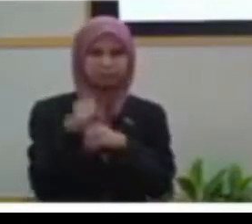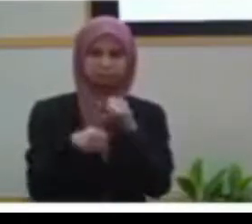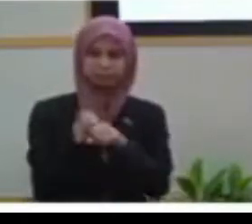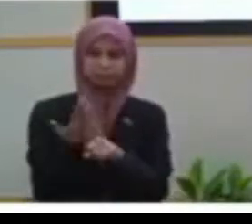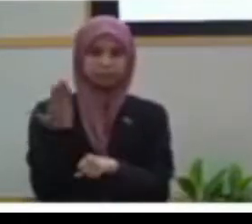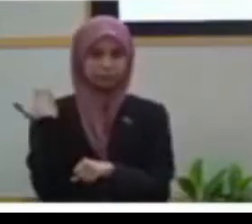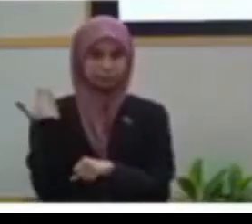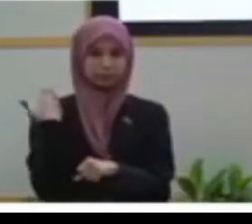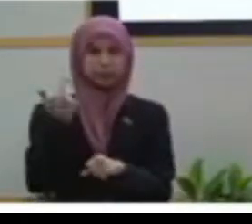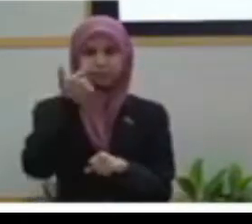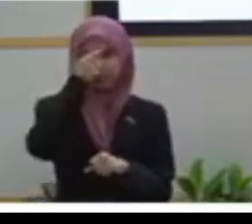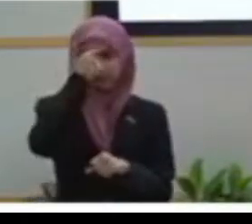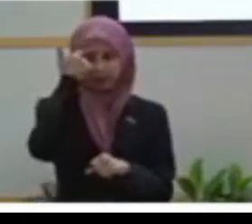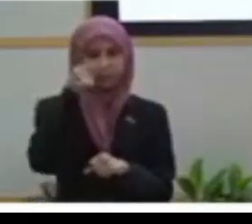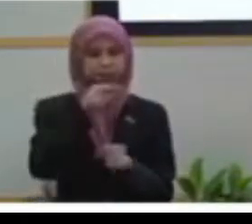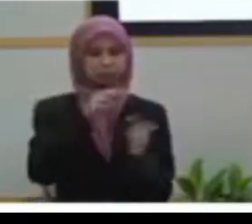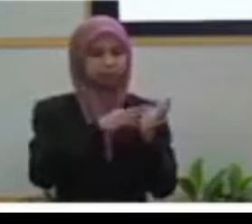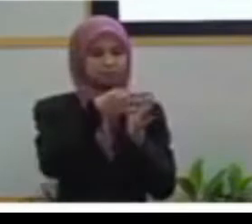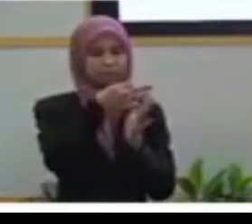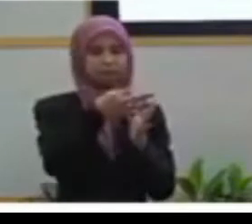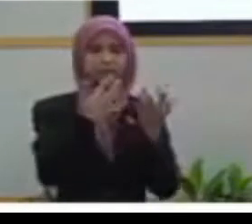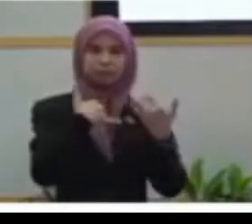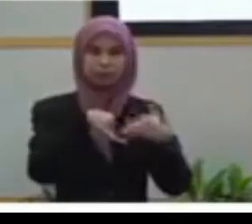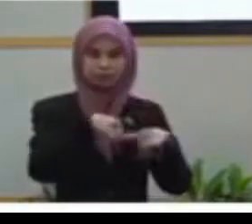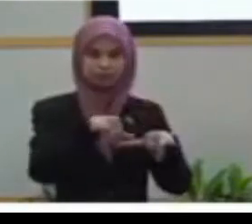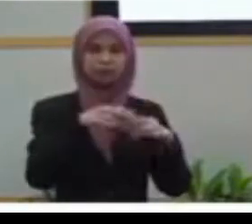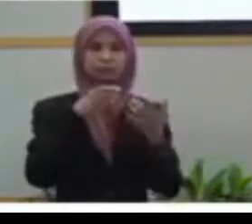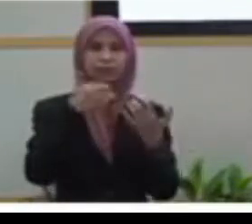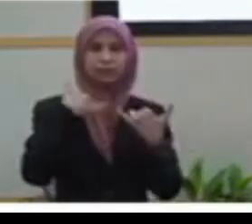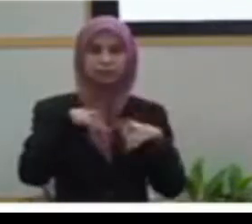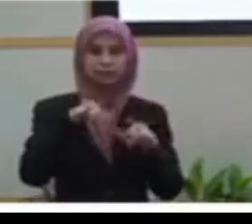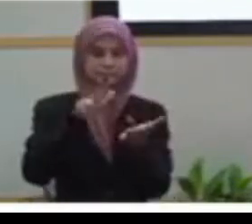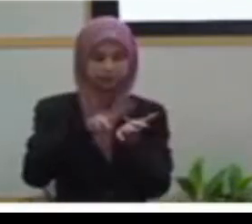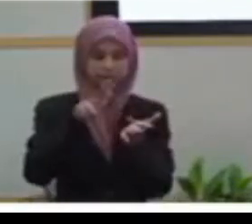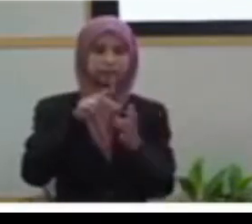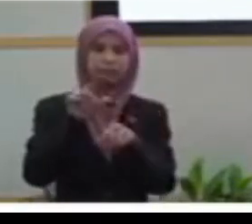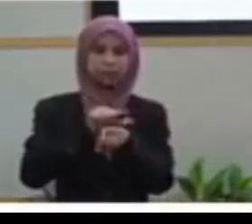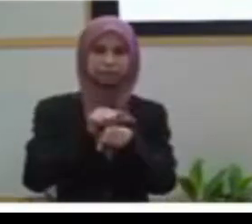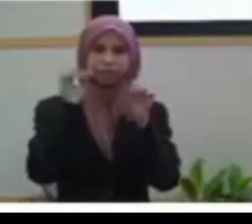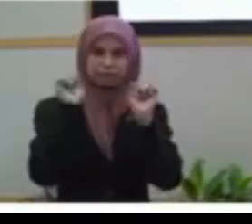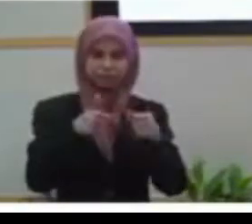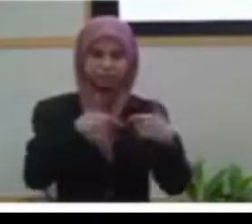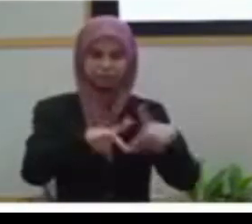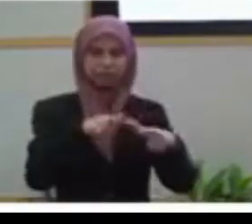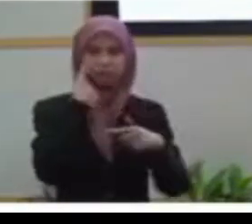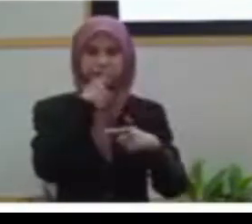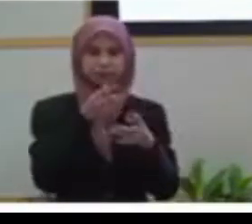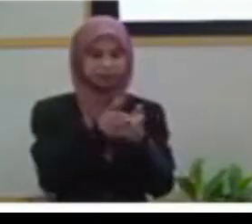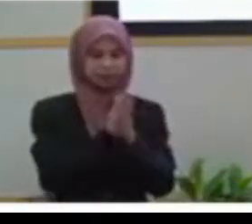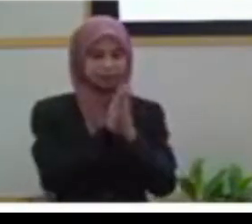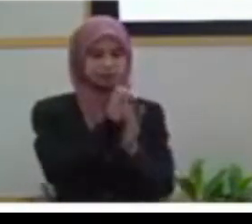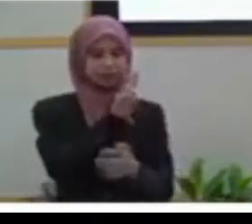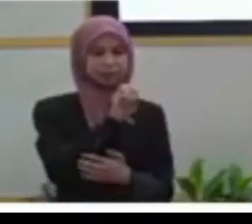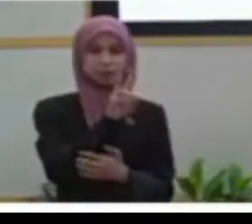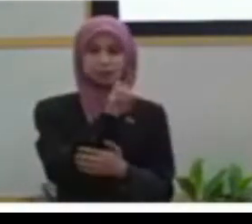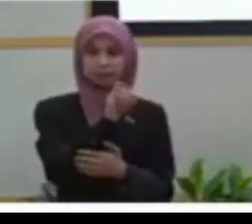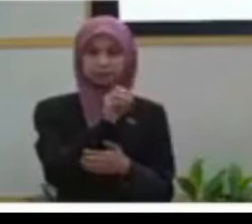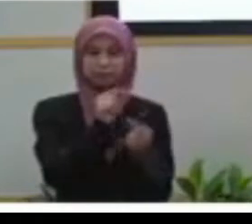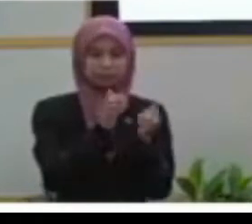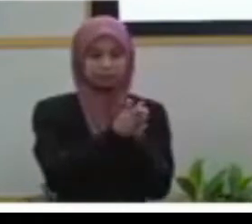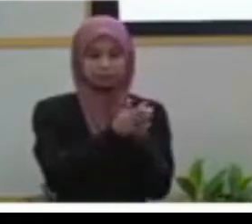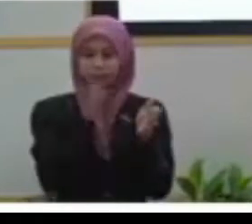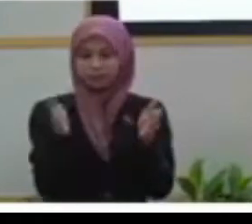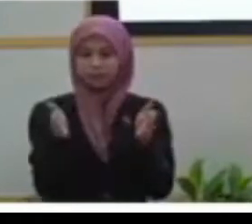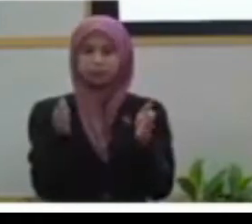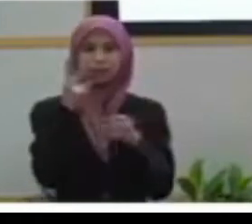permulaan kerana stiker tersebut masih lagi sah laku. Mereka yang memohon pada tahun 2020, tempohnya